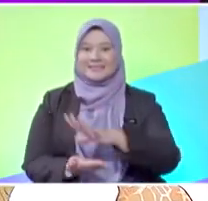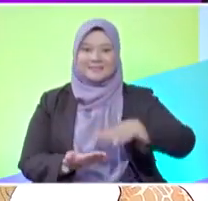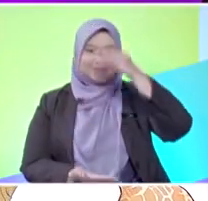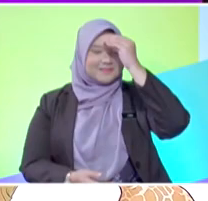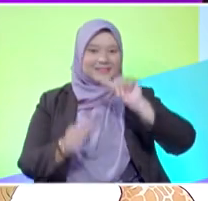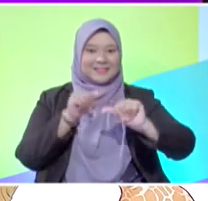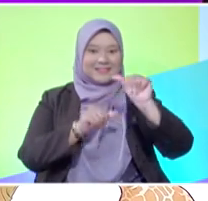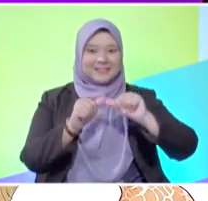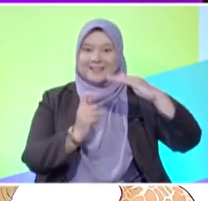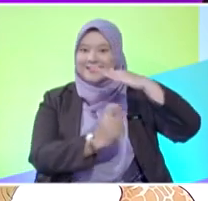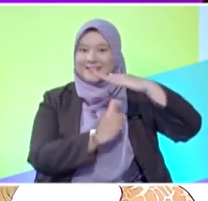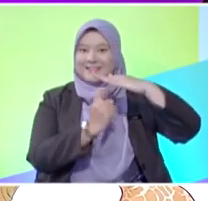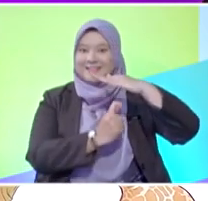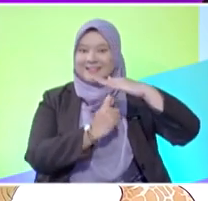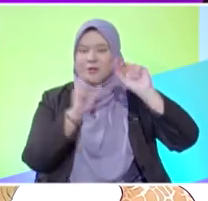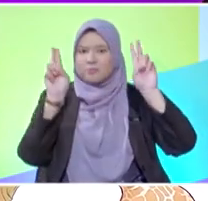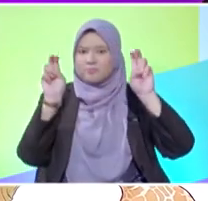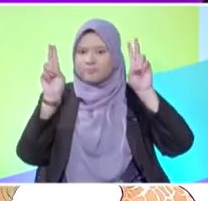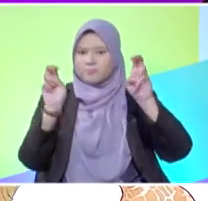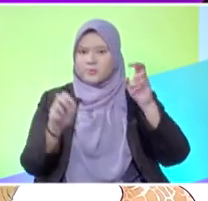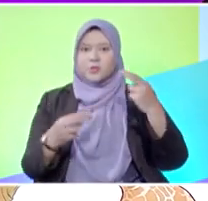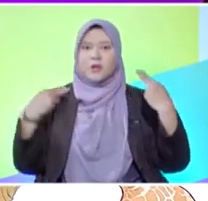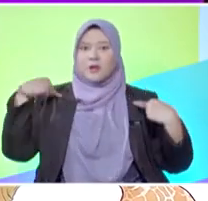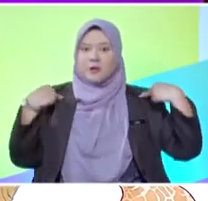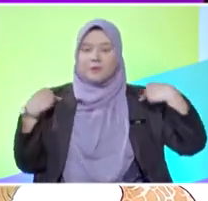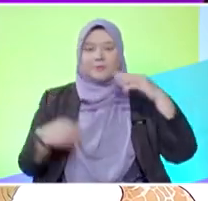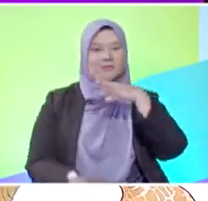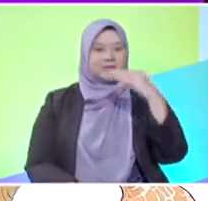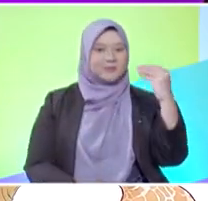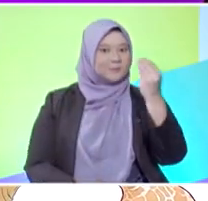sama-sama mata pelajaran sains awal prasekolah